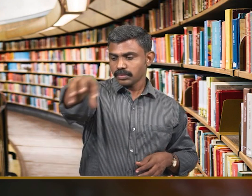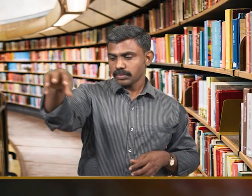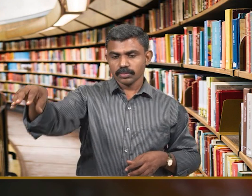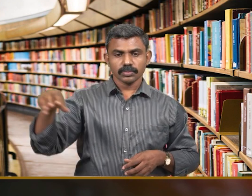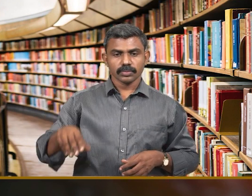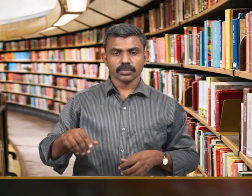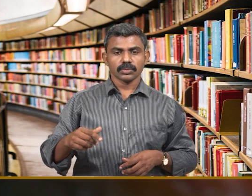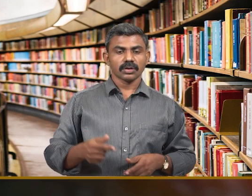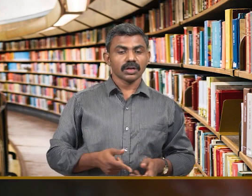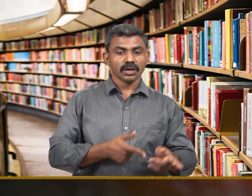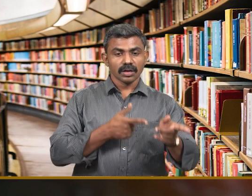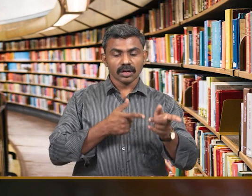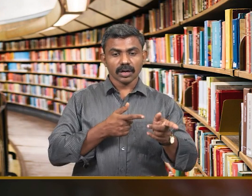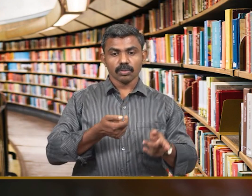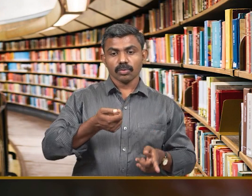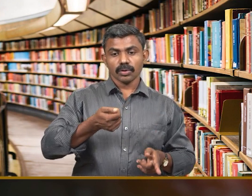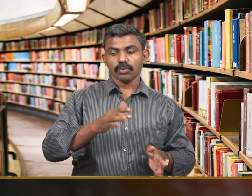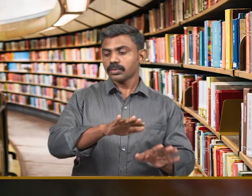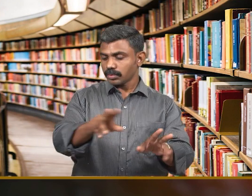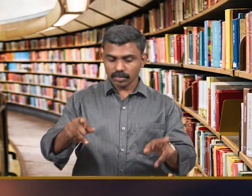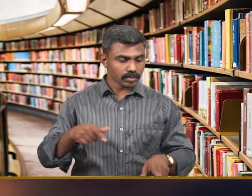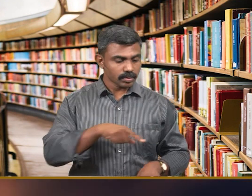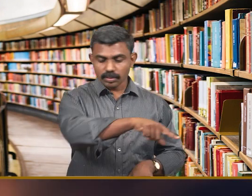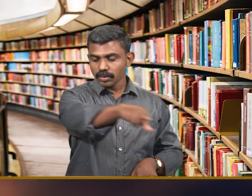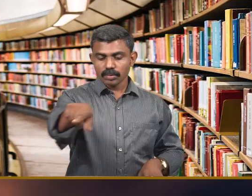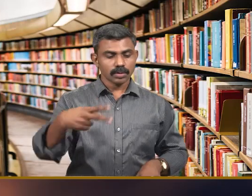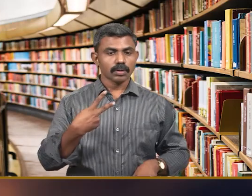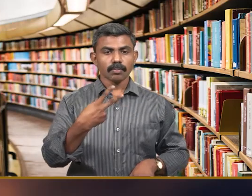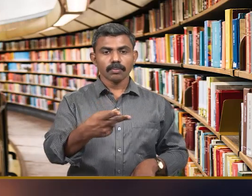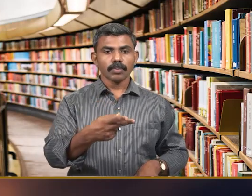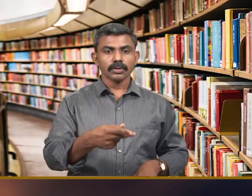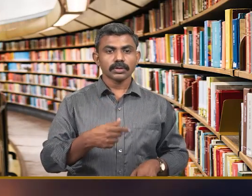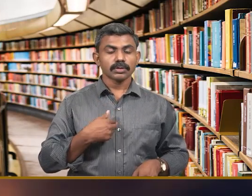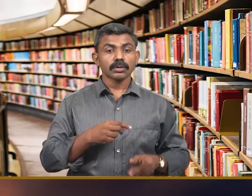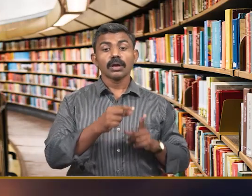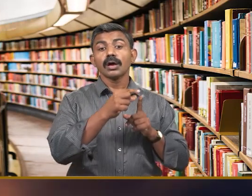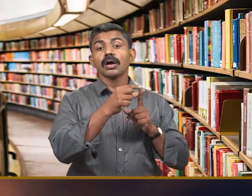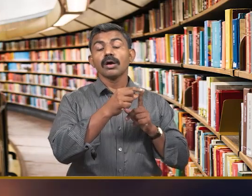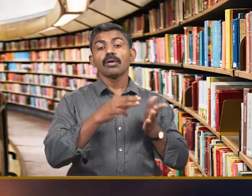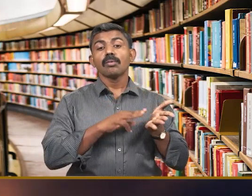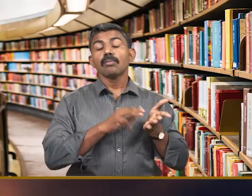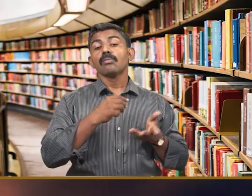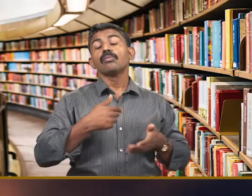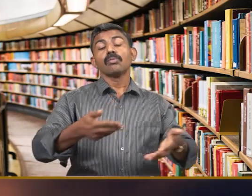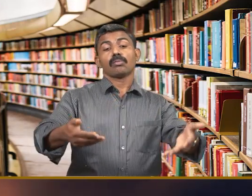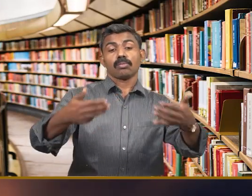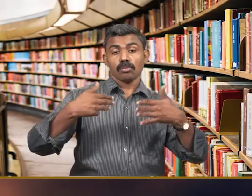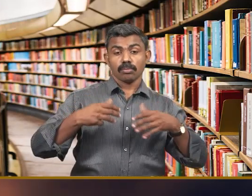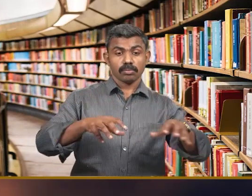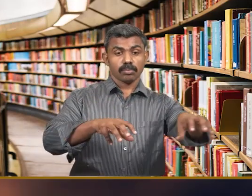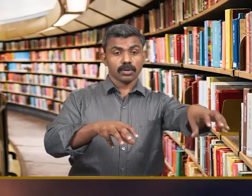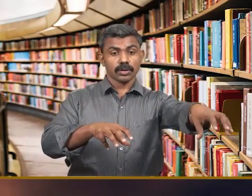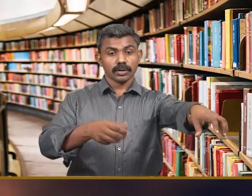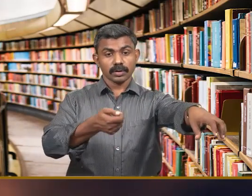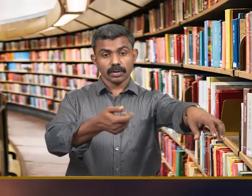பண்ணுவாங்க, இராணுவம் நிர்வாகத்தை இவங்க தான் கவனிச்சுட்டாங்க. அப்போ இது இது யாரோட கட்டுப்பாடு, முழுக்க முழுக்க முசோலினியோட கட்டுப்பாடு. அப்போ முசோலினி கீழே எது எதெல்லாம்